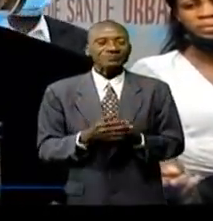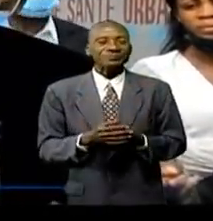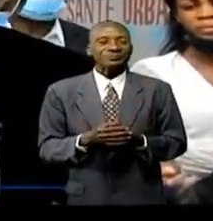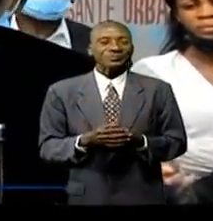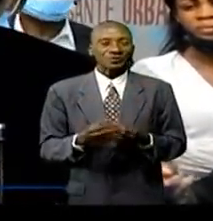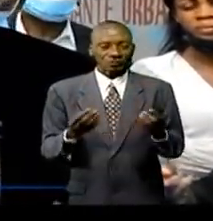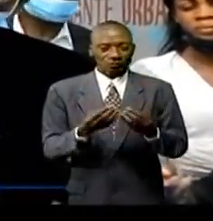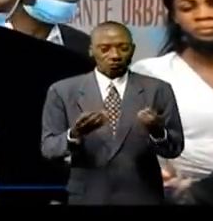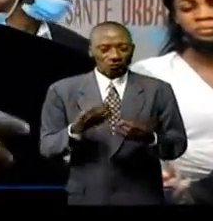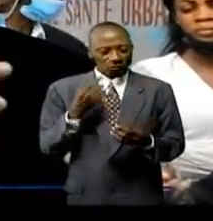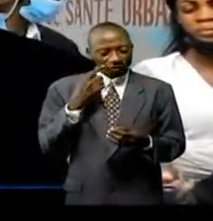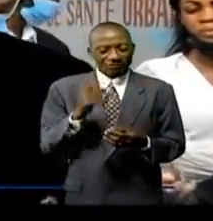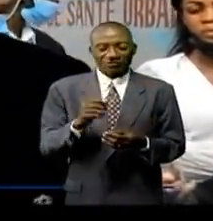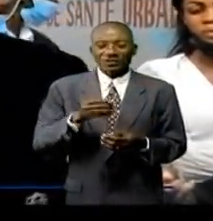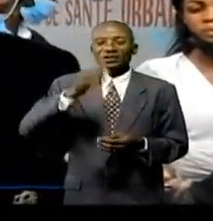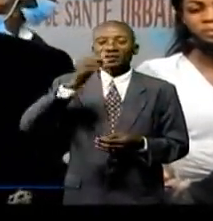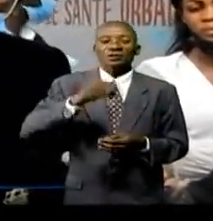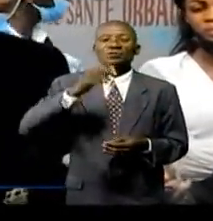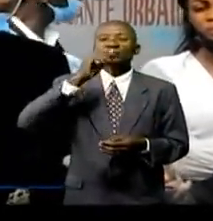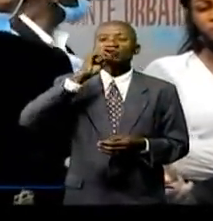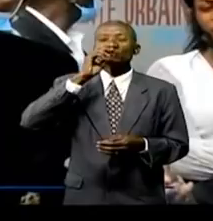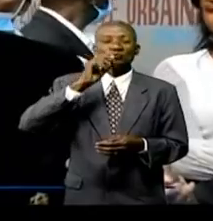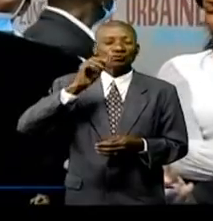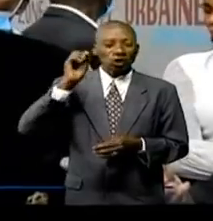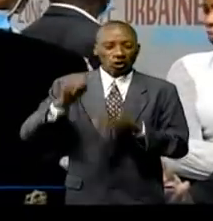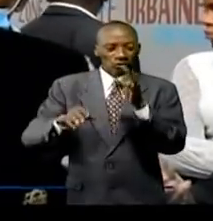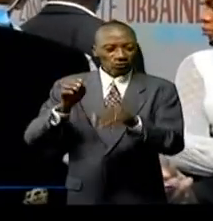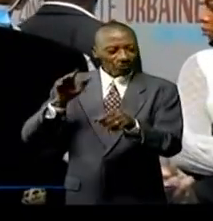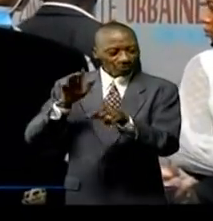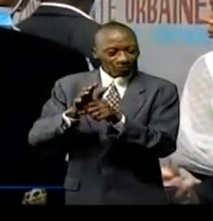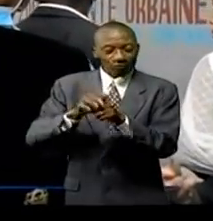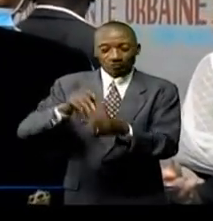étaient des déchets plastiques, aujourd'hui transformés en pavés, et c'est dur.